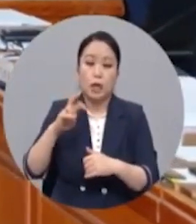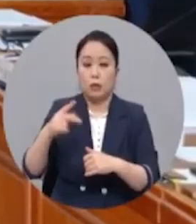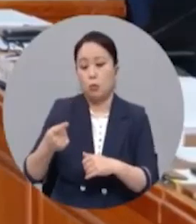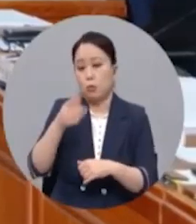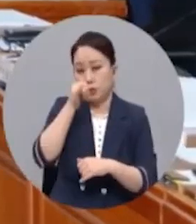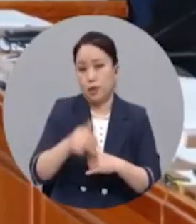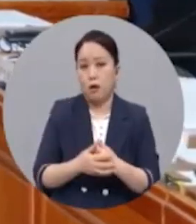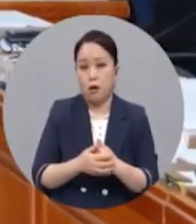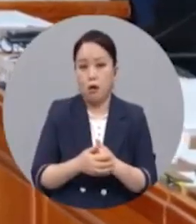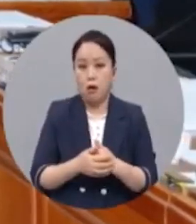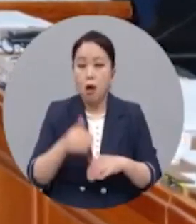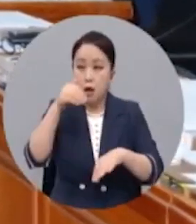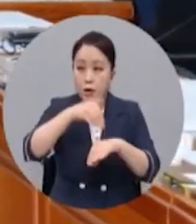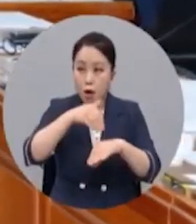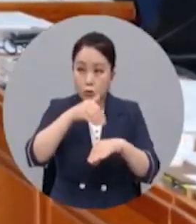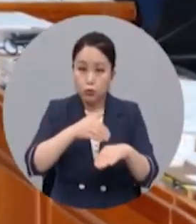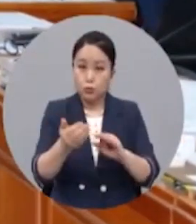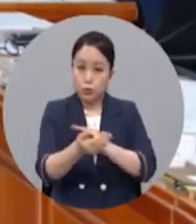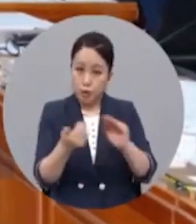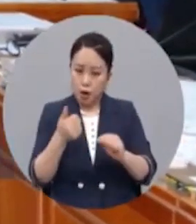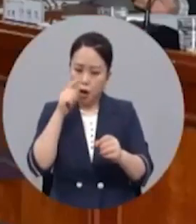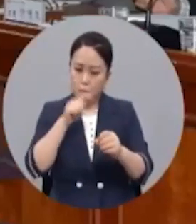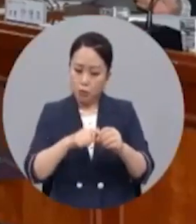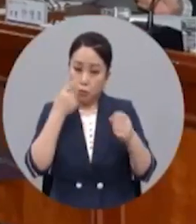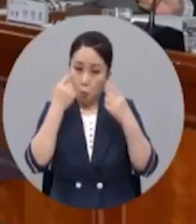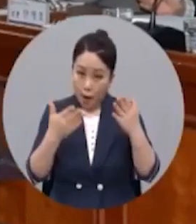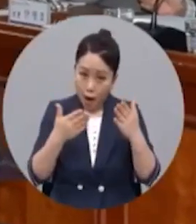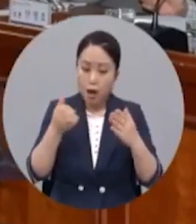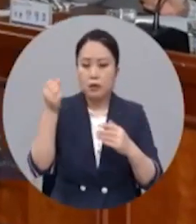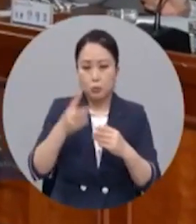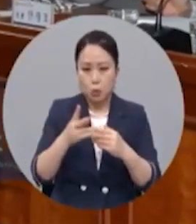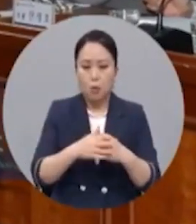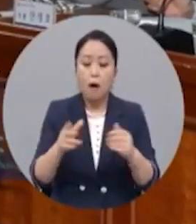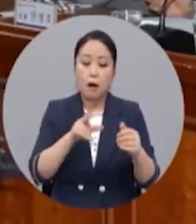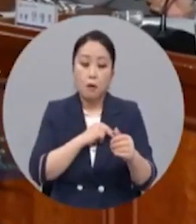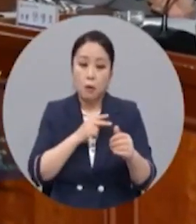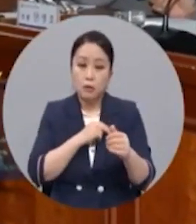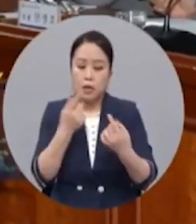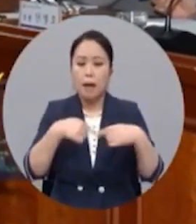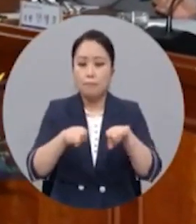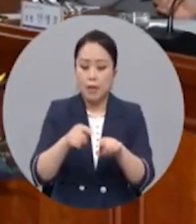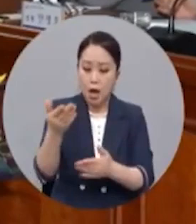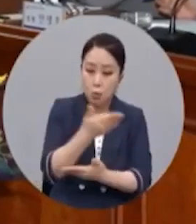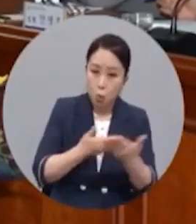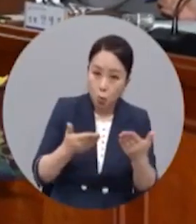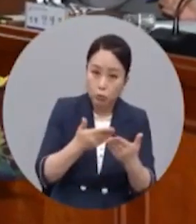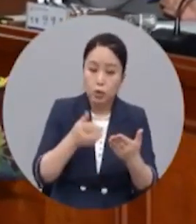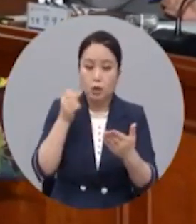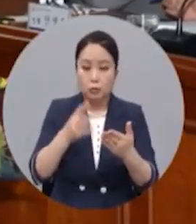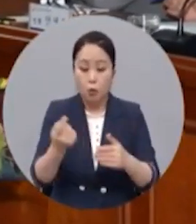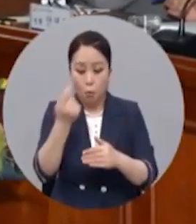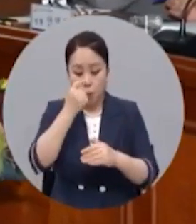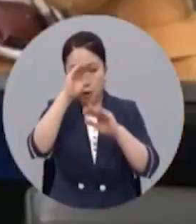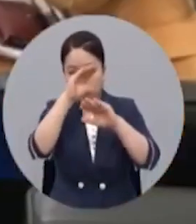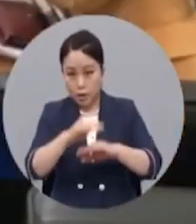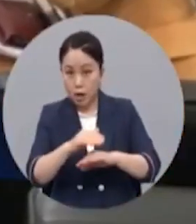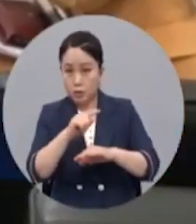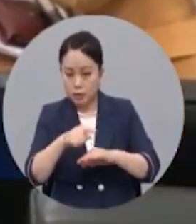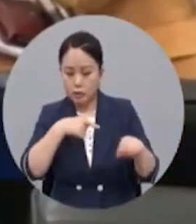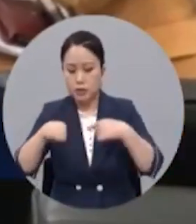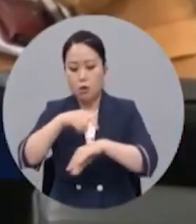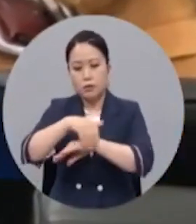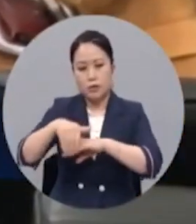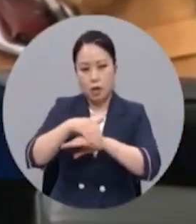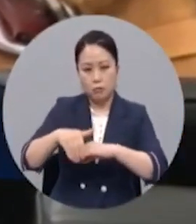열었습니다. 연수 전 그 목적을 분명히 할 뿐만 아니라 의원들이 함께 공유하고 또 그 배운 사례를 그